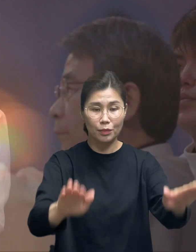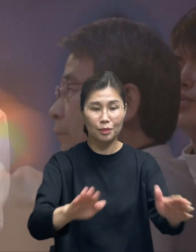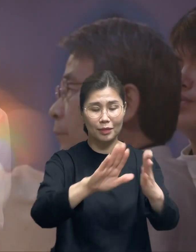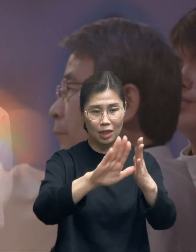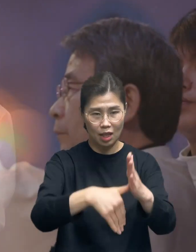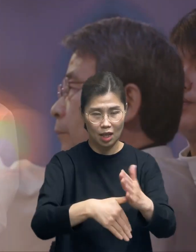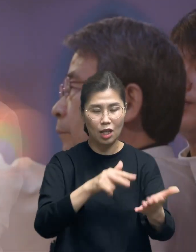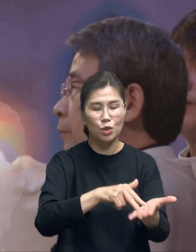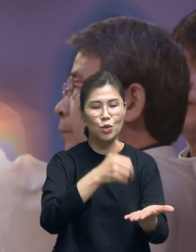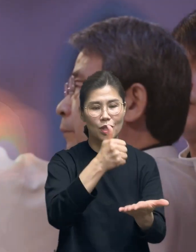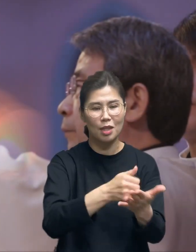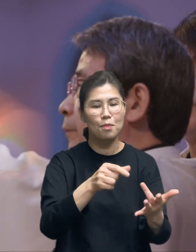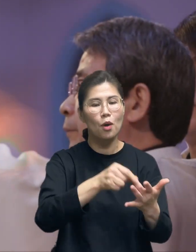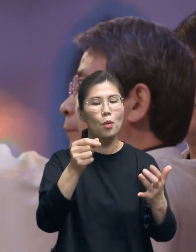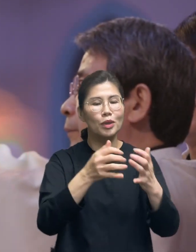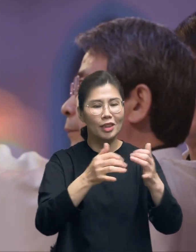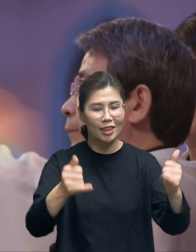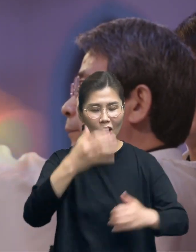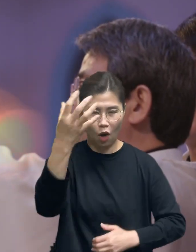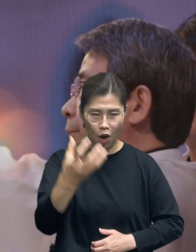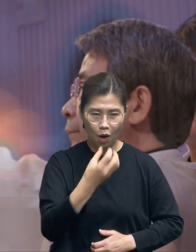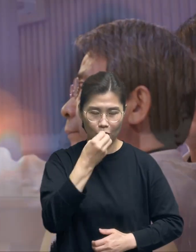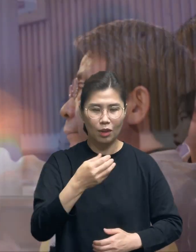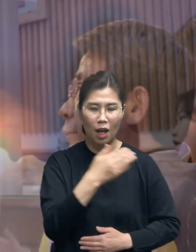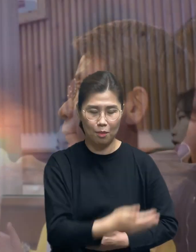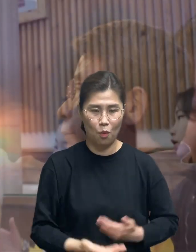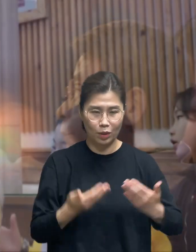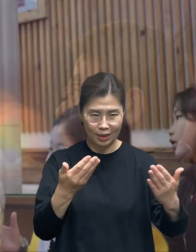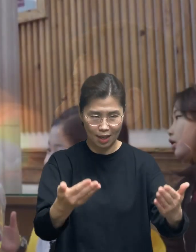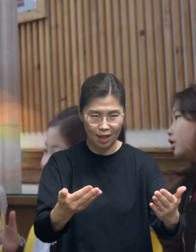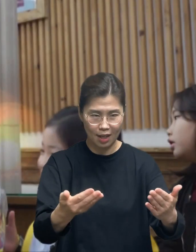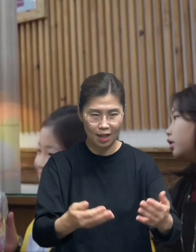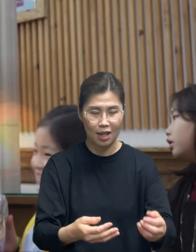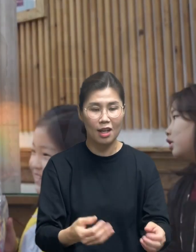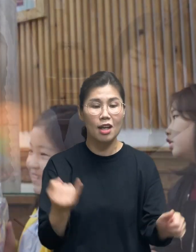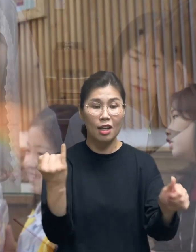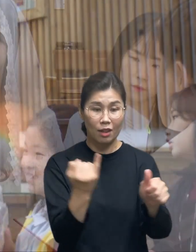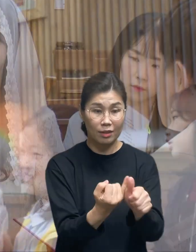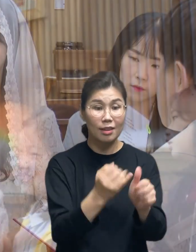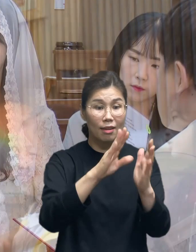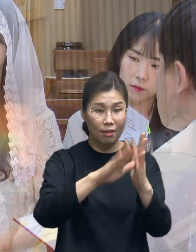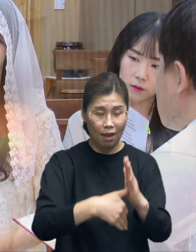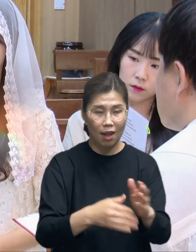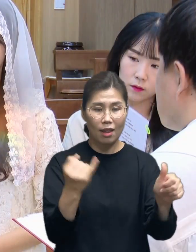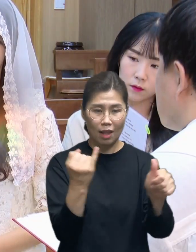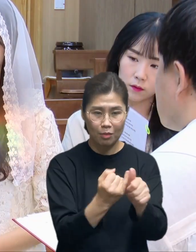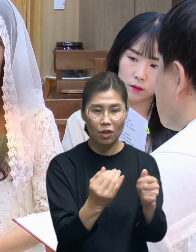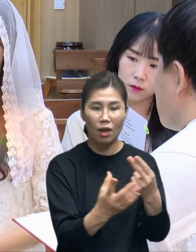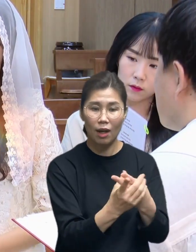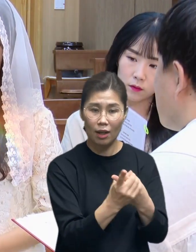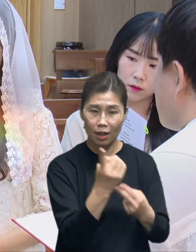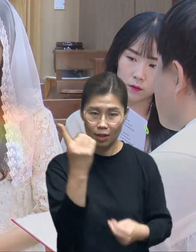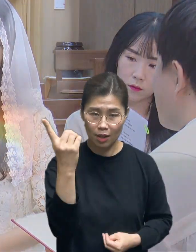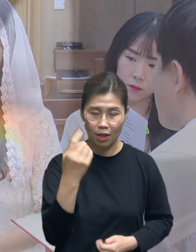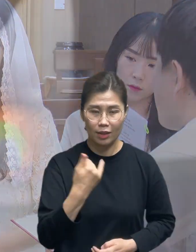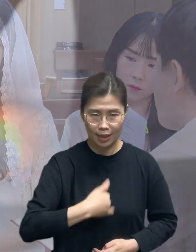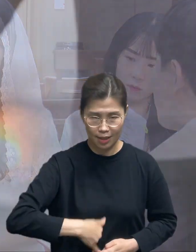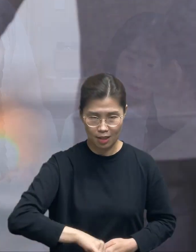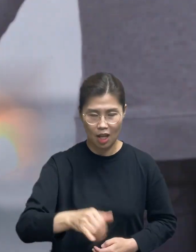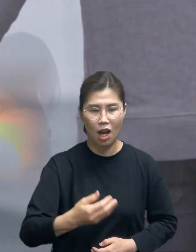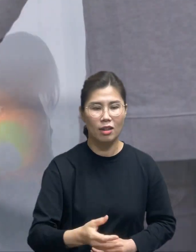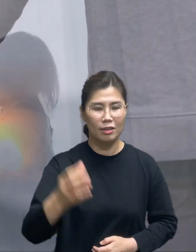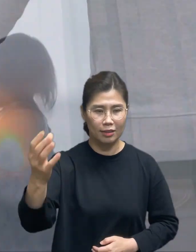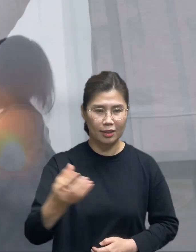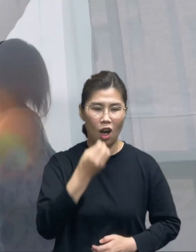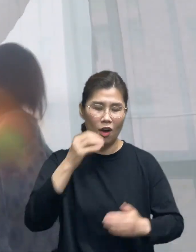또 성품 성사에서는 당신이 뽑으신 이들의 거룩한 봉사 안에서 혼인 성사에서는 남녀가 하나